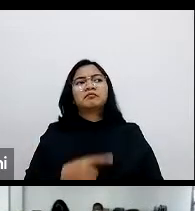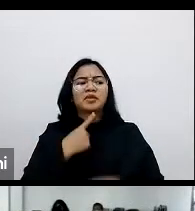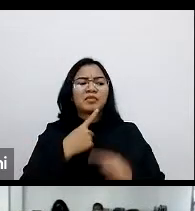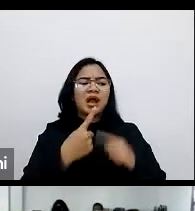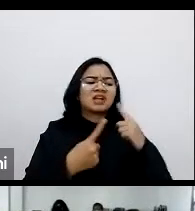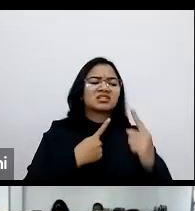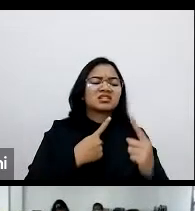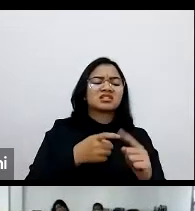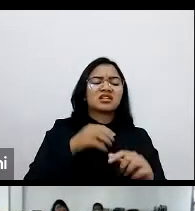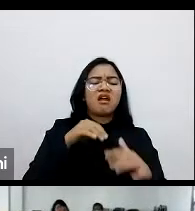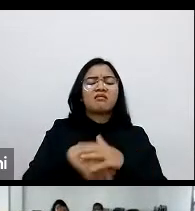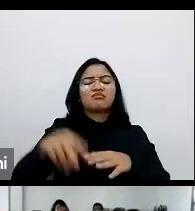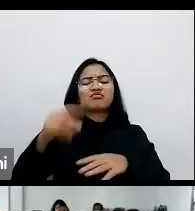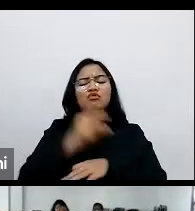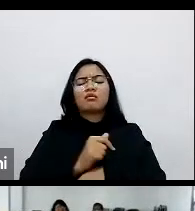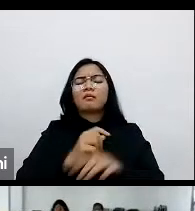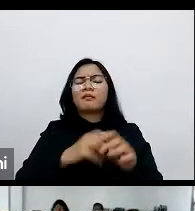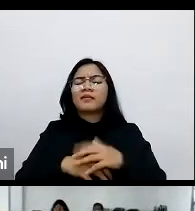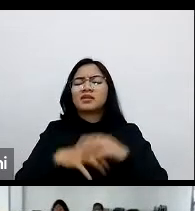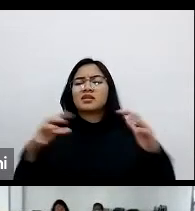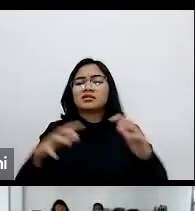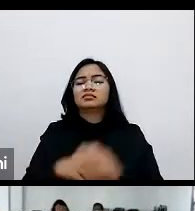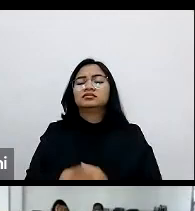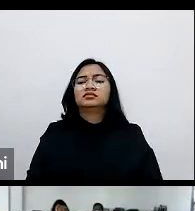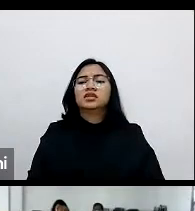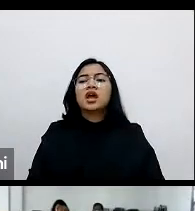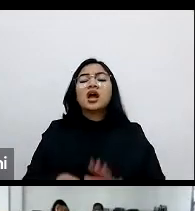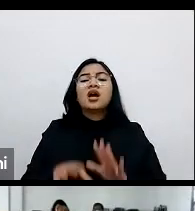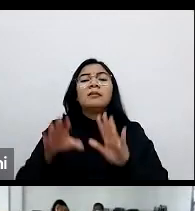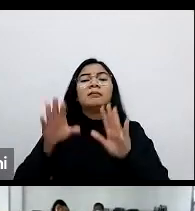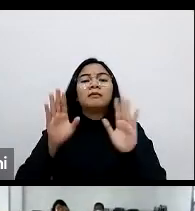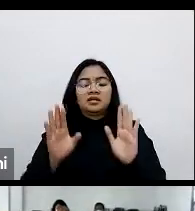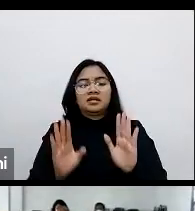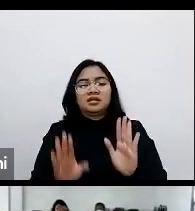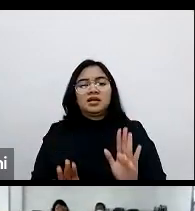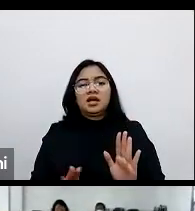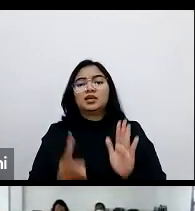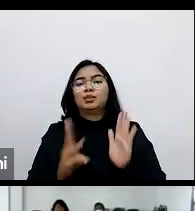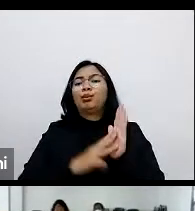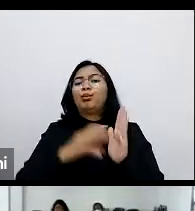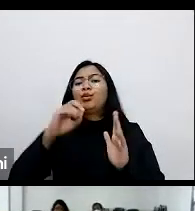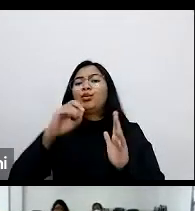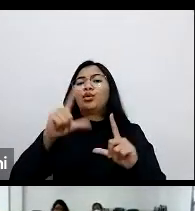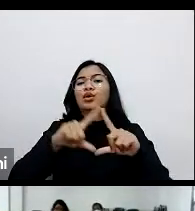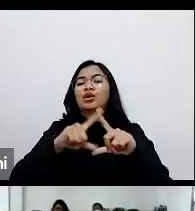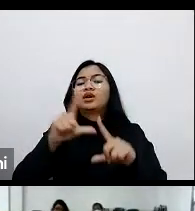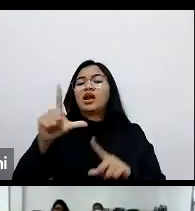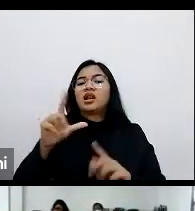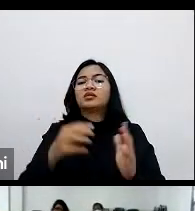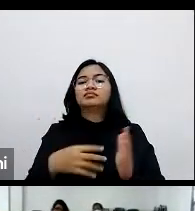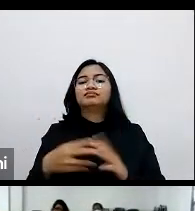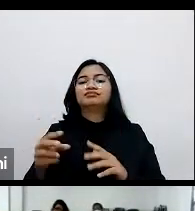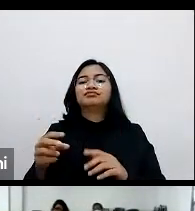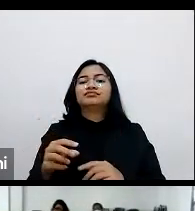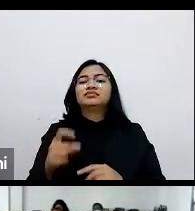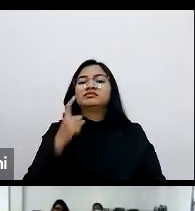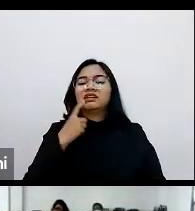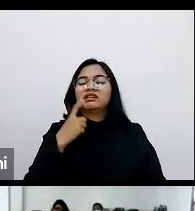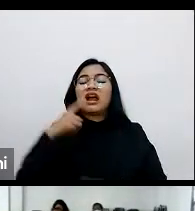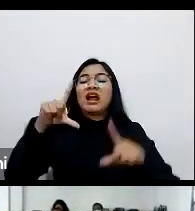yang akademik gitu ya, moral-moral yang terkait dengan plagiarisme misalnya seperti itu gitu. Itu sih